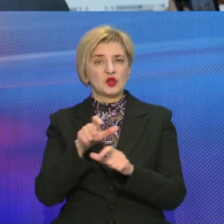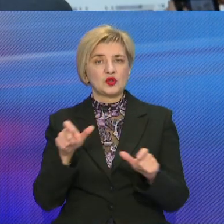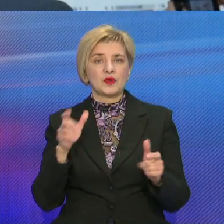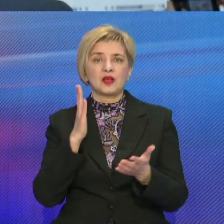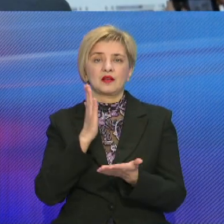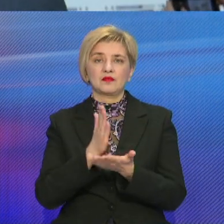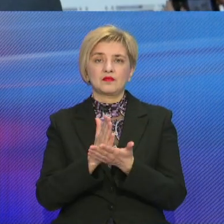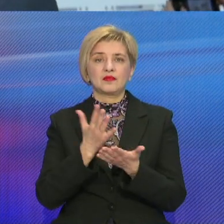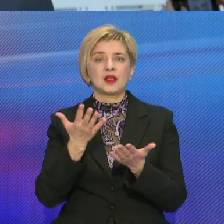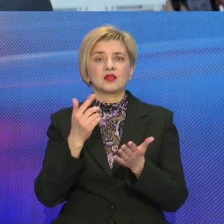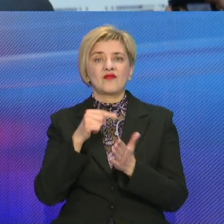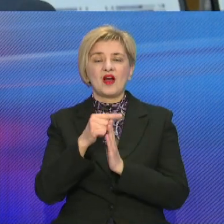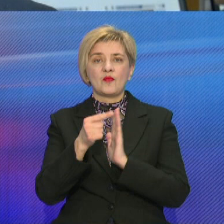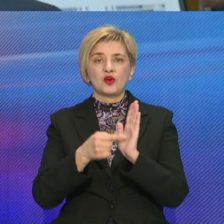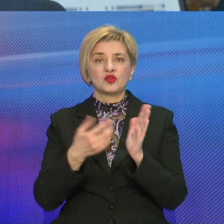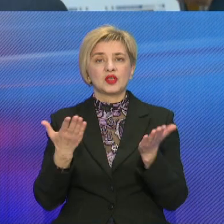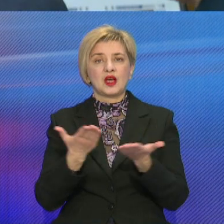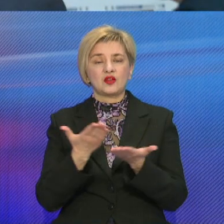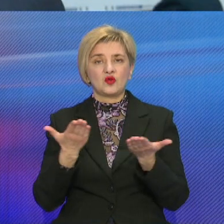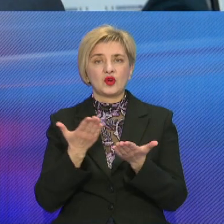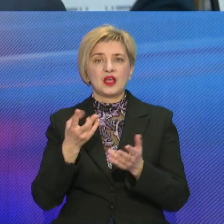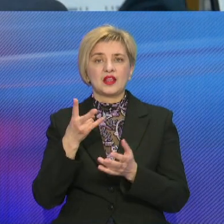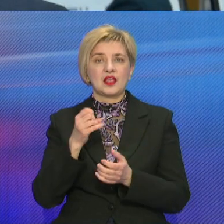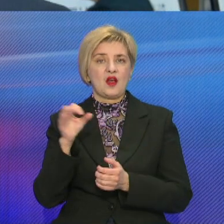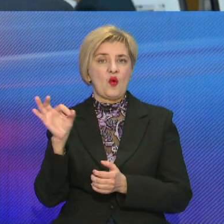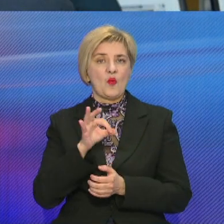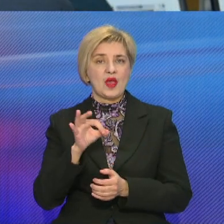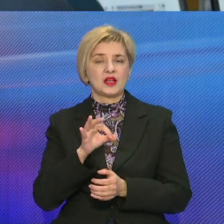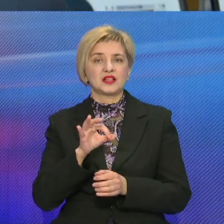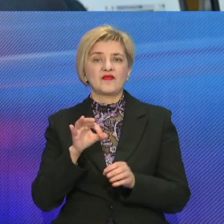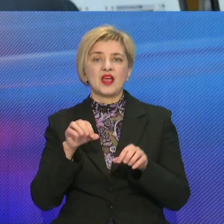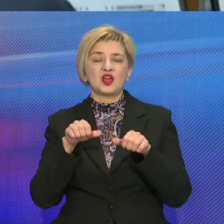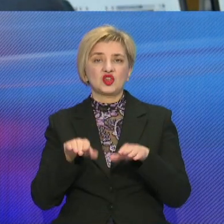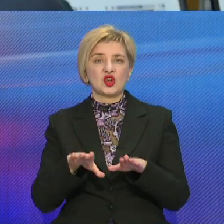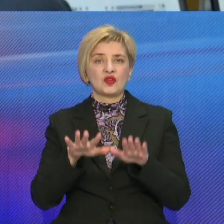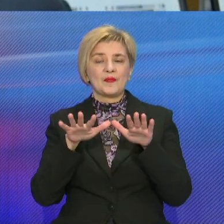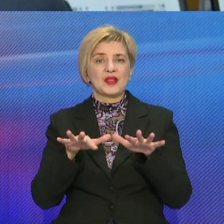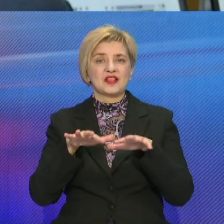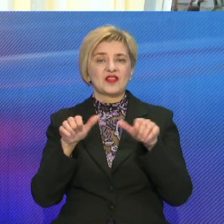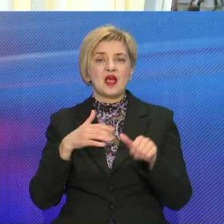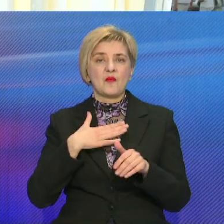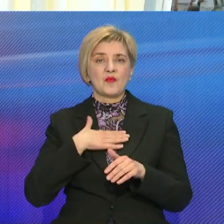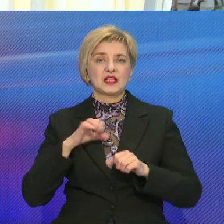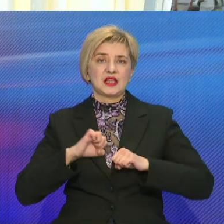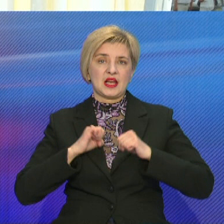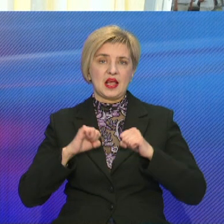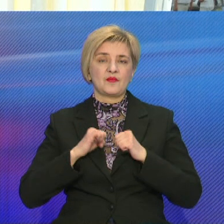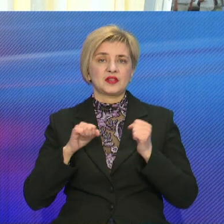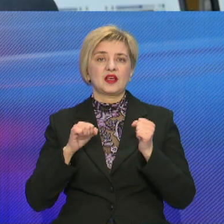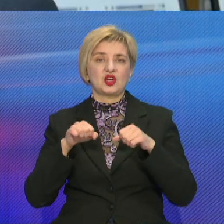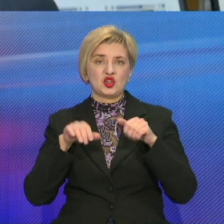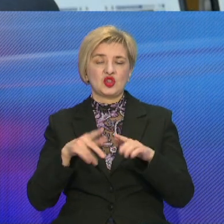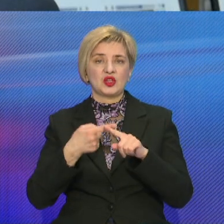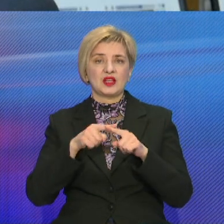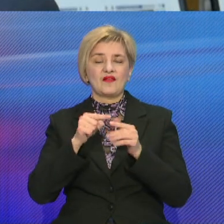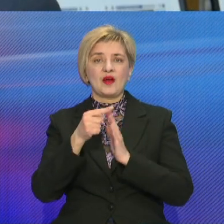вопросы, которые, может быть, не так оперативно решаются местной властью. Мы их корректируем и стараемся этот вопрос решить. Мы много решаем